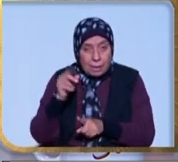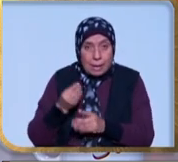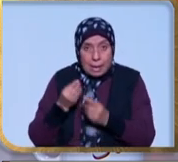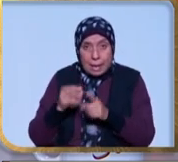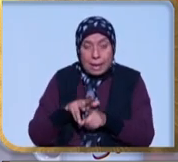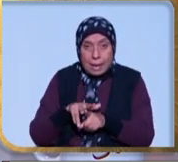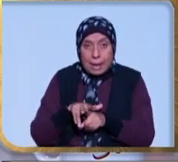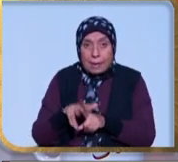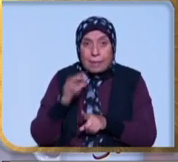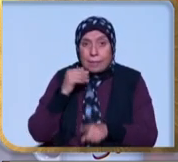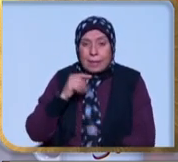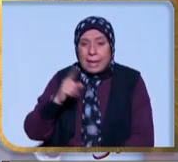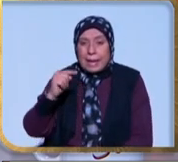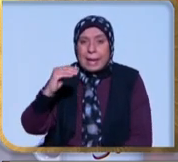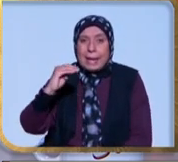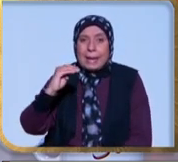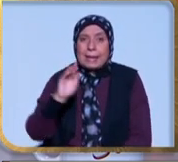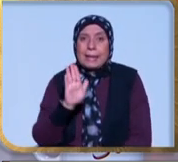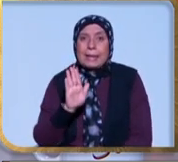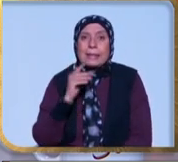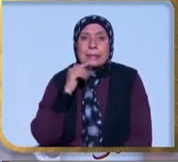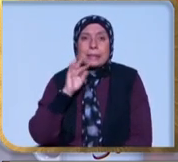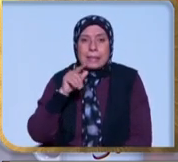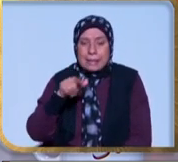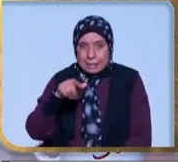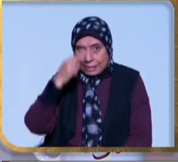عليهم الرجس وقالوا